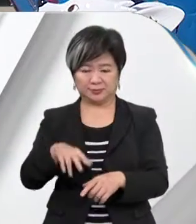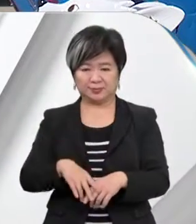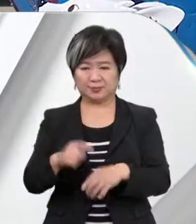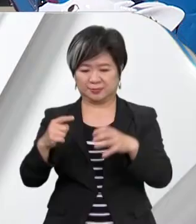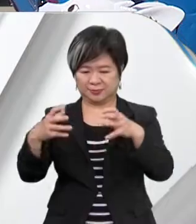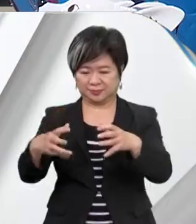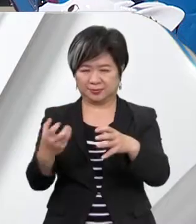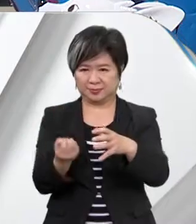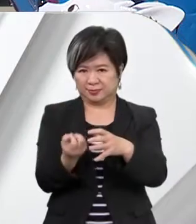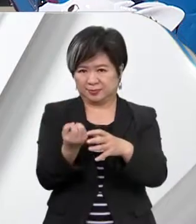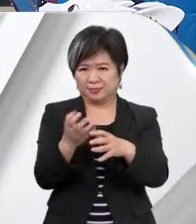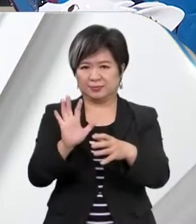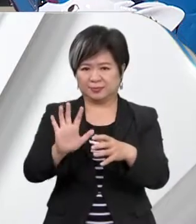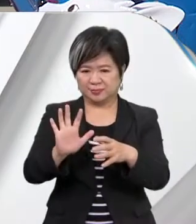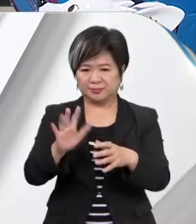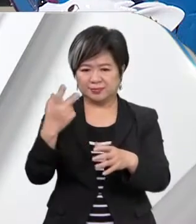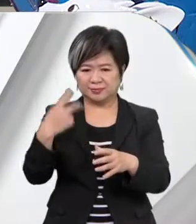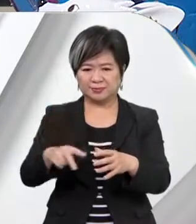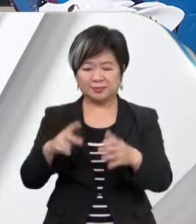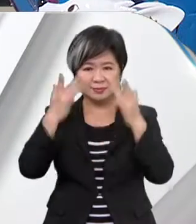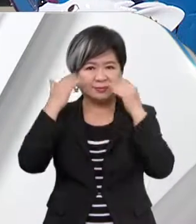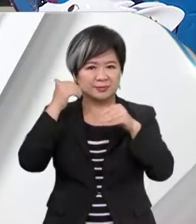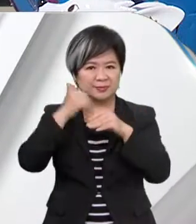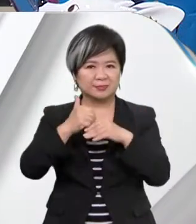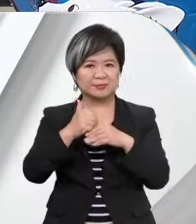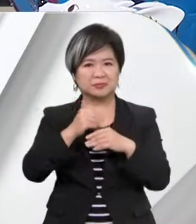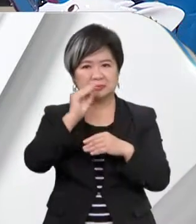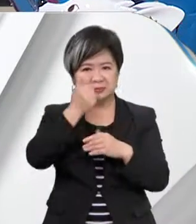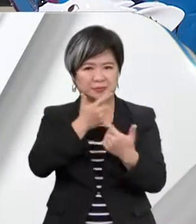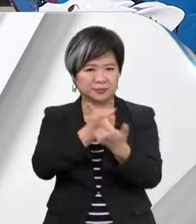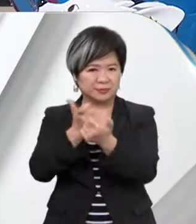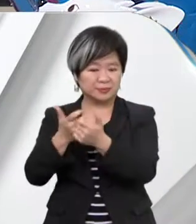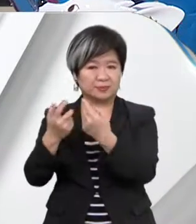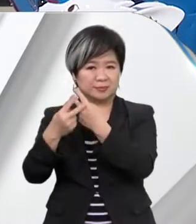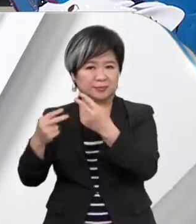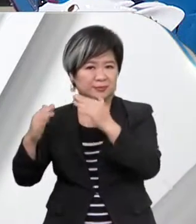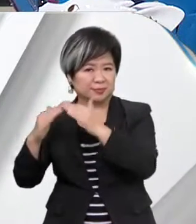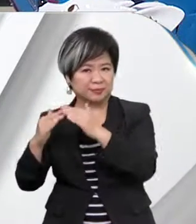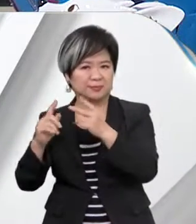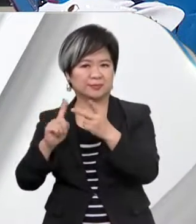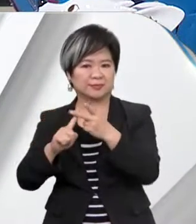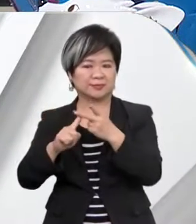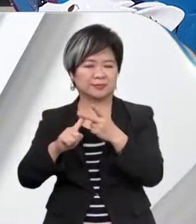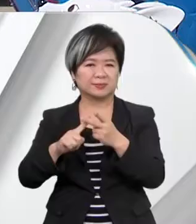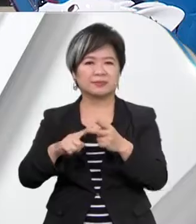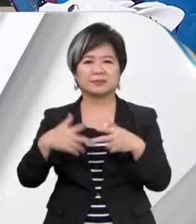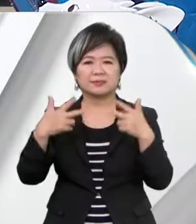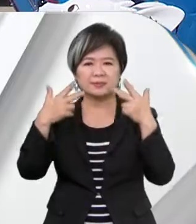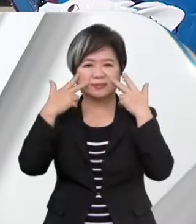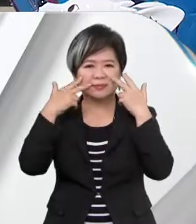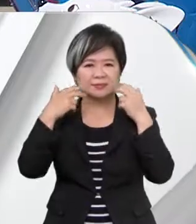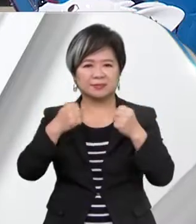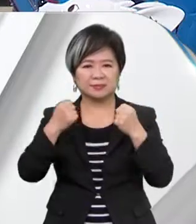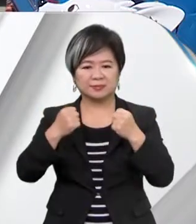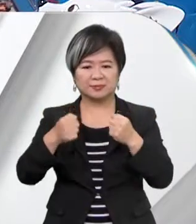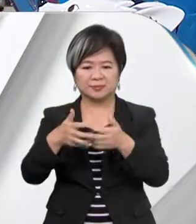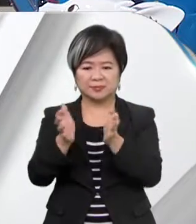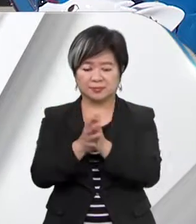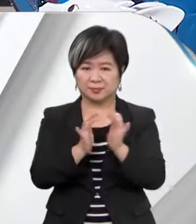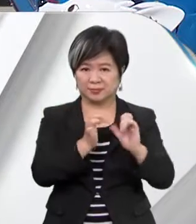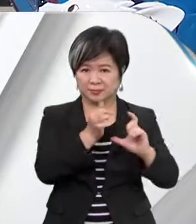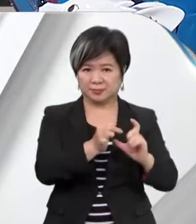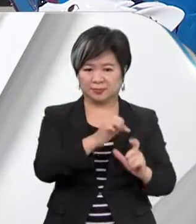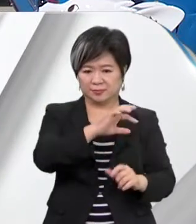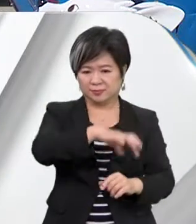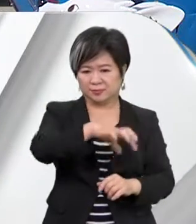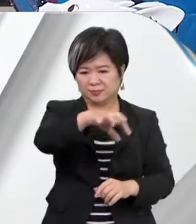另外也结合南投各项特色的元素，包含客家、还有原住民、还有社区，都有不同的